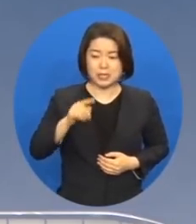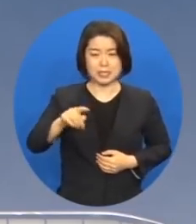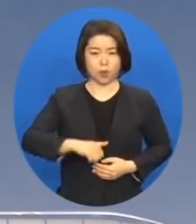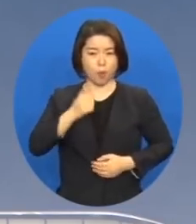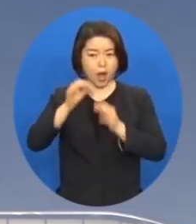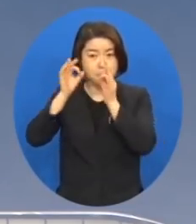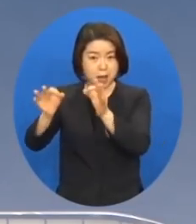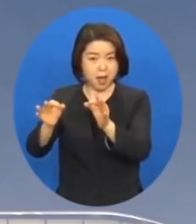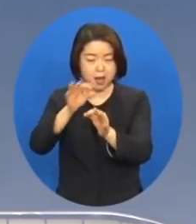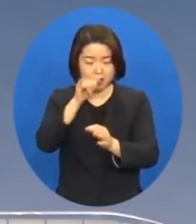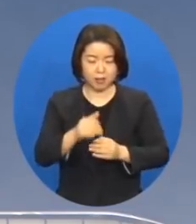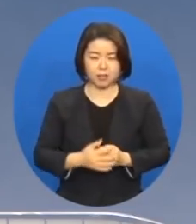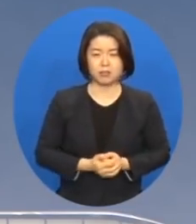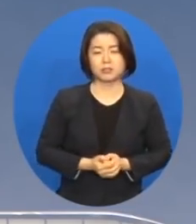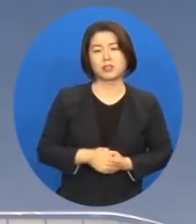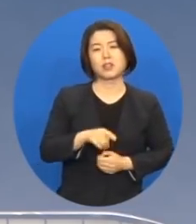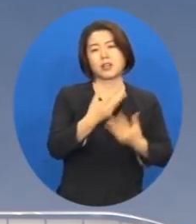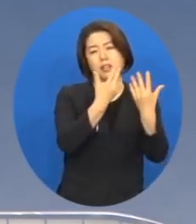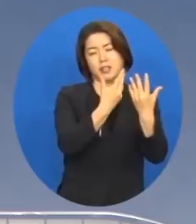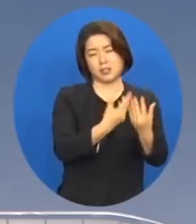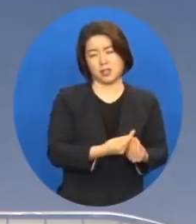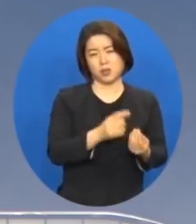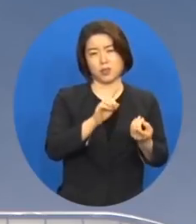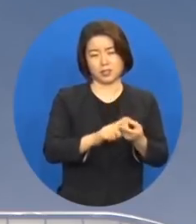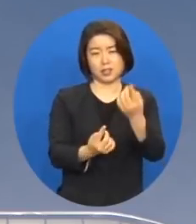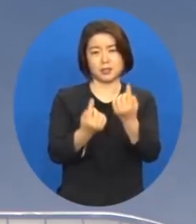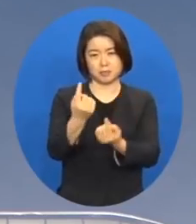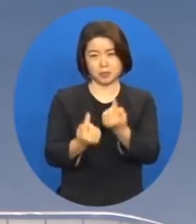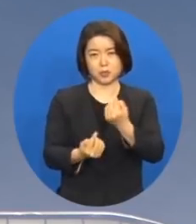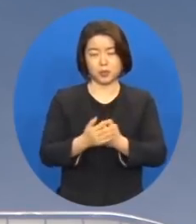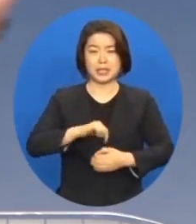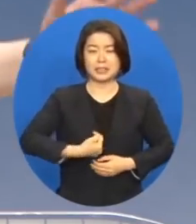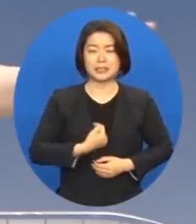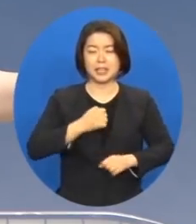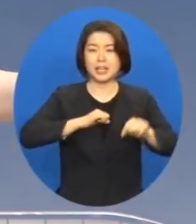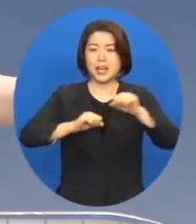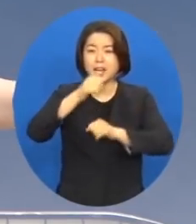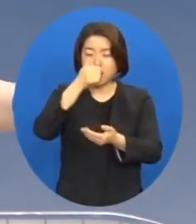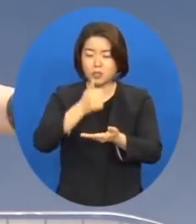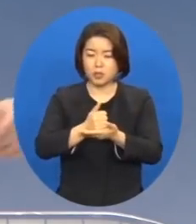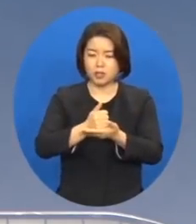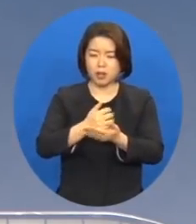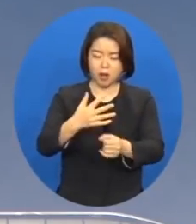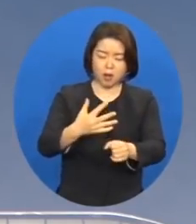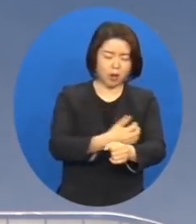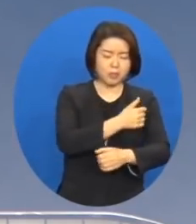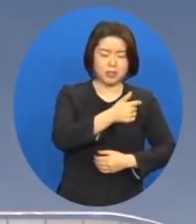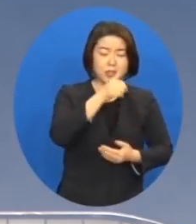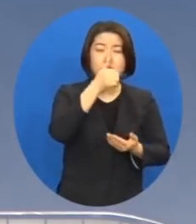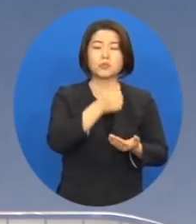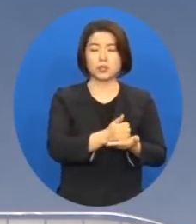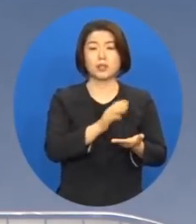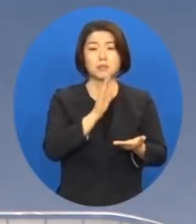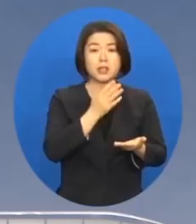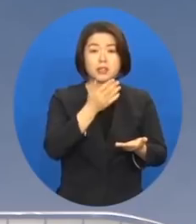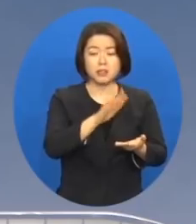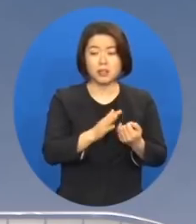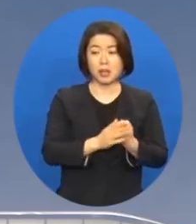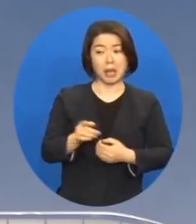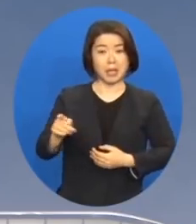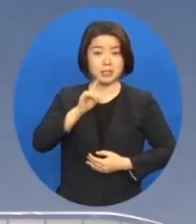그런 이 여호와에 비하여 자기가 지은 죄는 말할 수 없이 큰 죄인데도 그